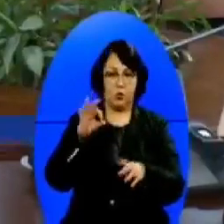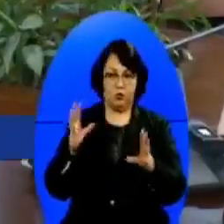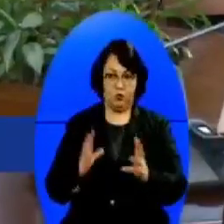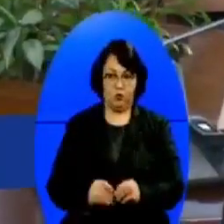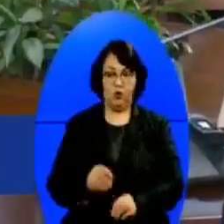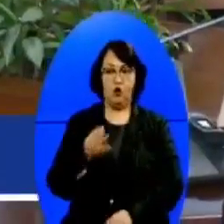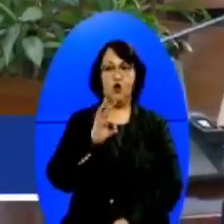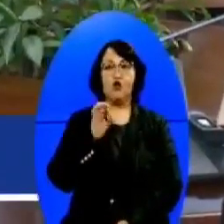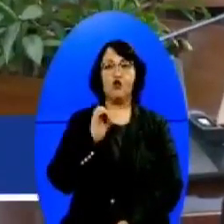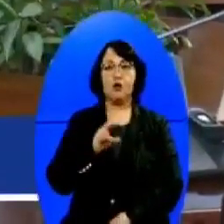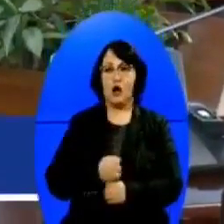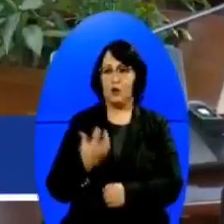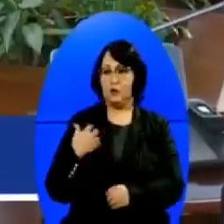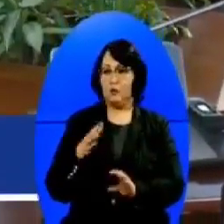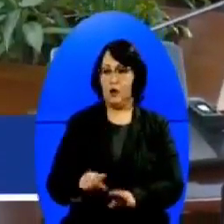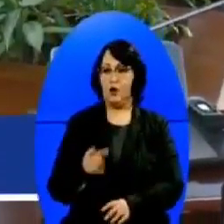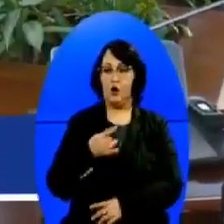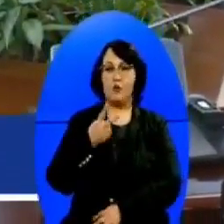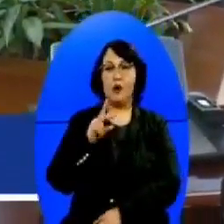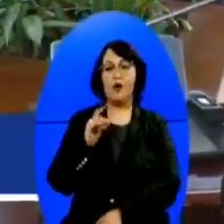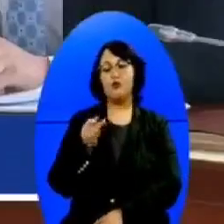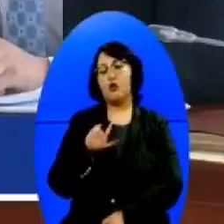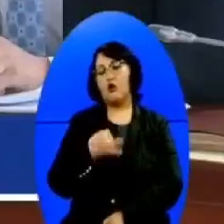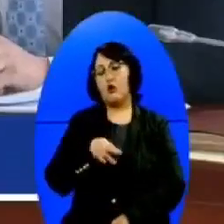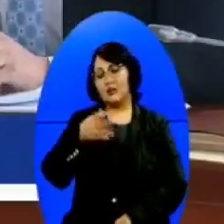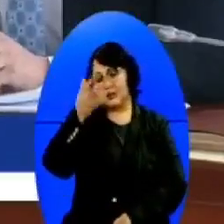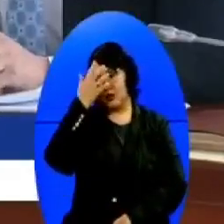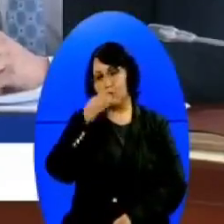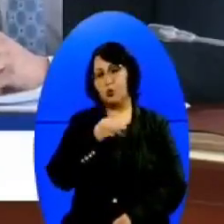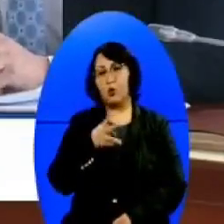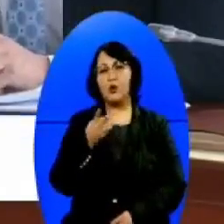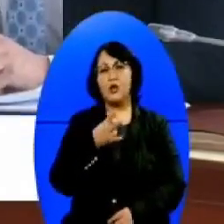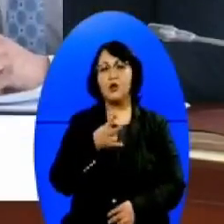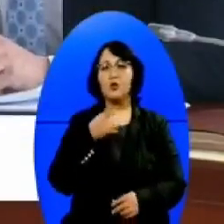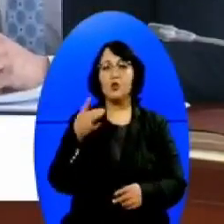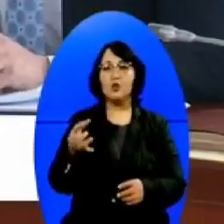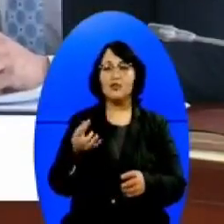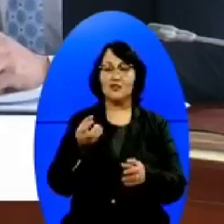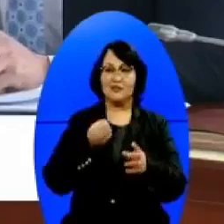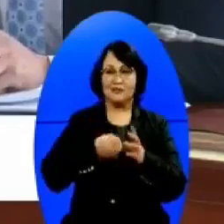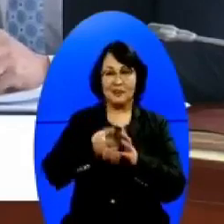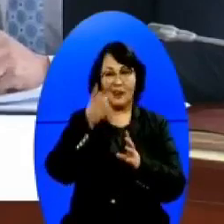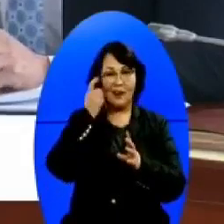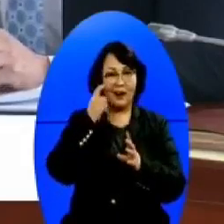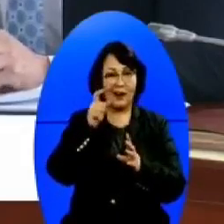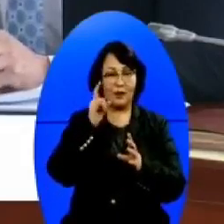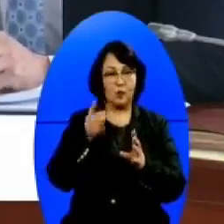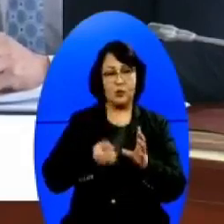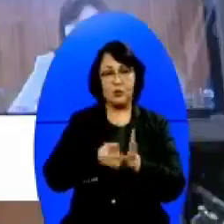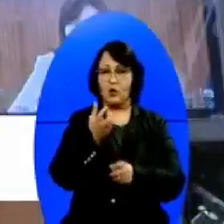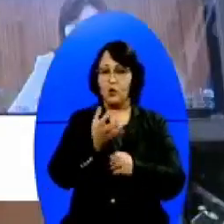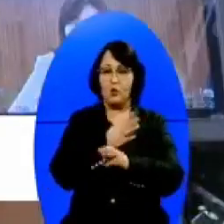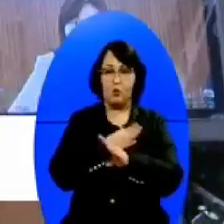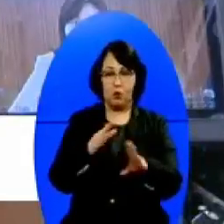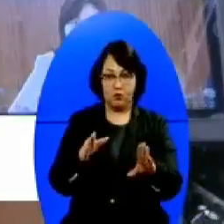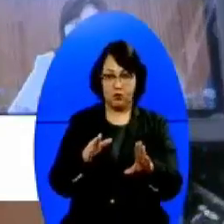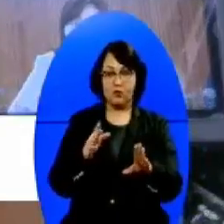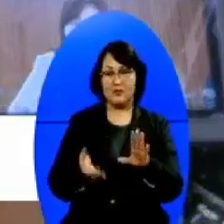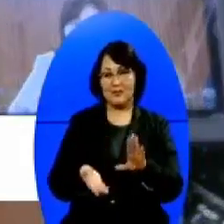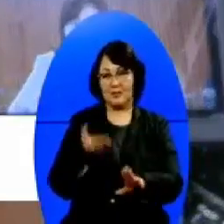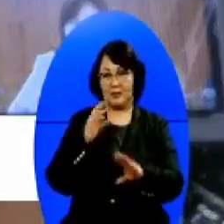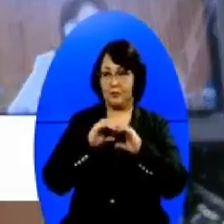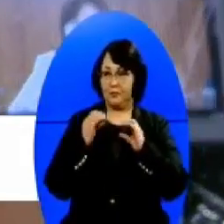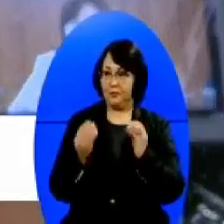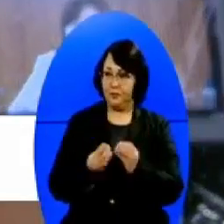Өргөдлийн байнгын хороо 2017 онд засгийн газар түүхийн нүүрсний хэрэглээг зогсоож, хин хэрэглээг нэвтрүүлэх, сайжруулсан түлшний үйлдвэр байгуулах чиглэл өгч